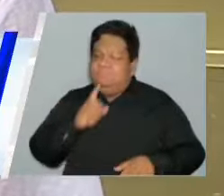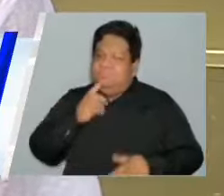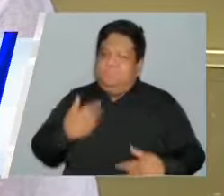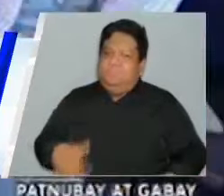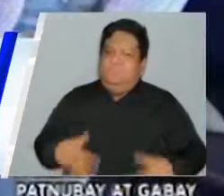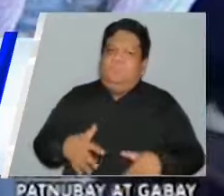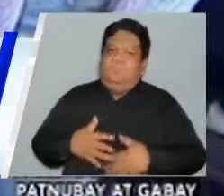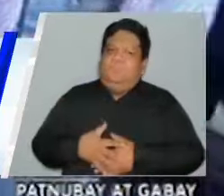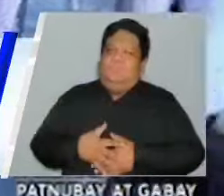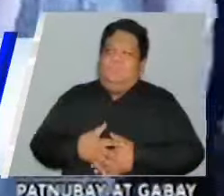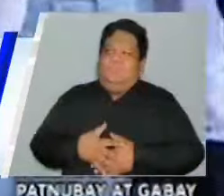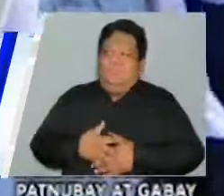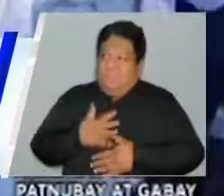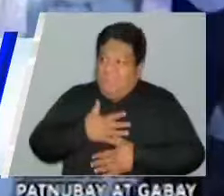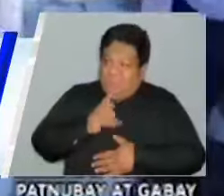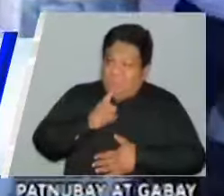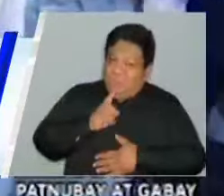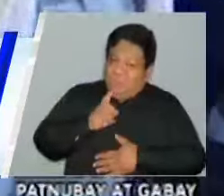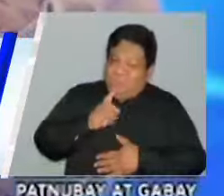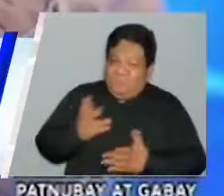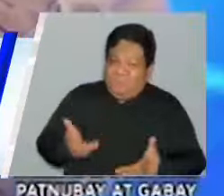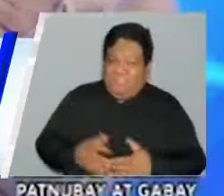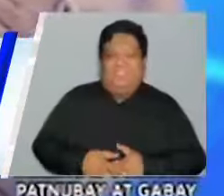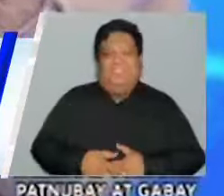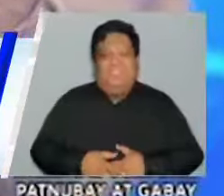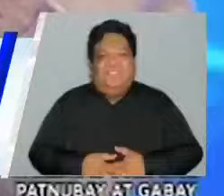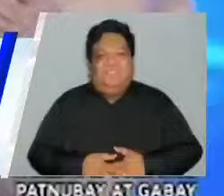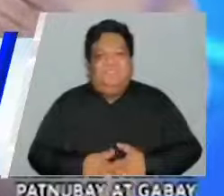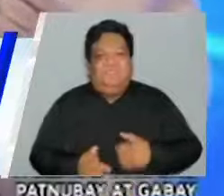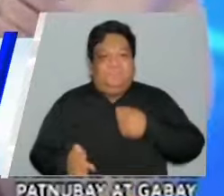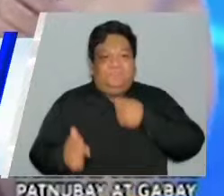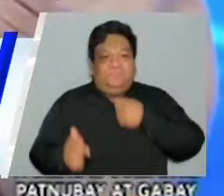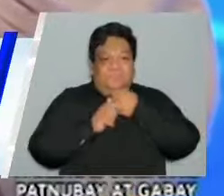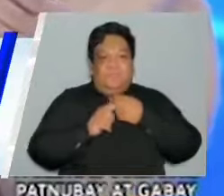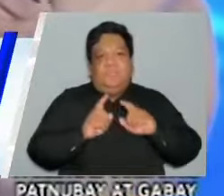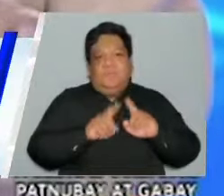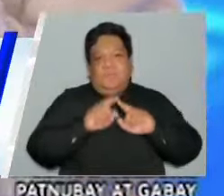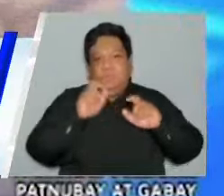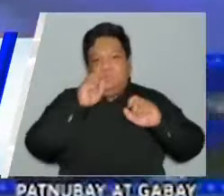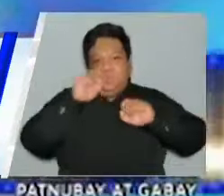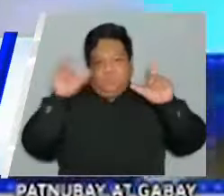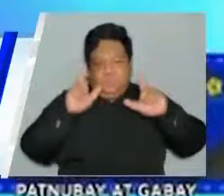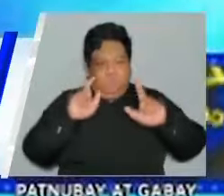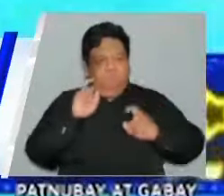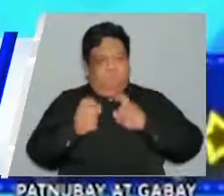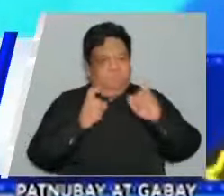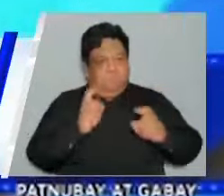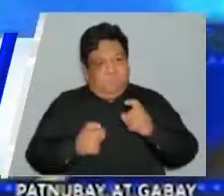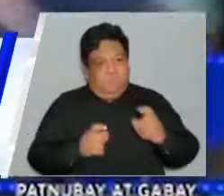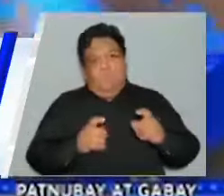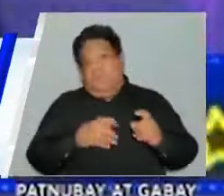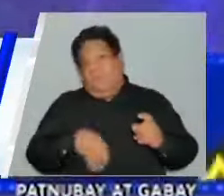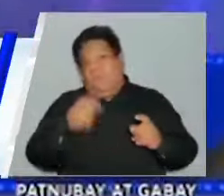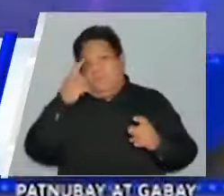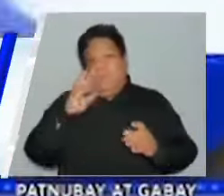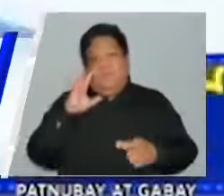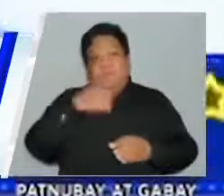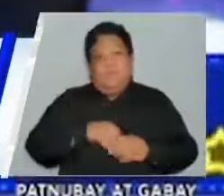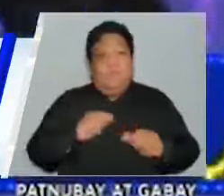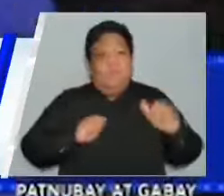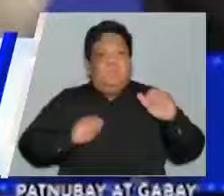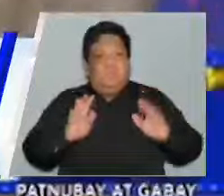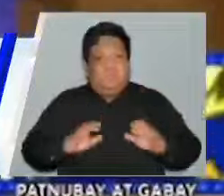talaga ba? Patuloy rin ang pasabog ng surprises dahil makikisaya rin ang ilan sa ating Kapuso at Sparkle Stars